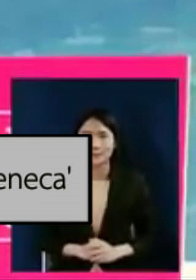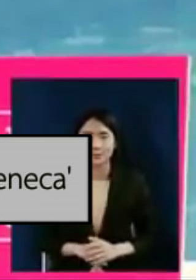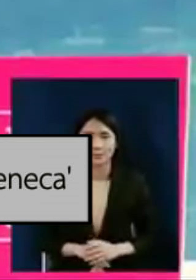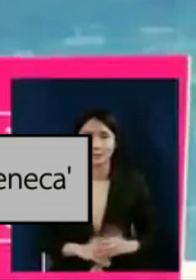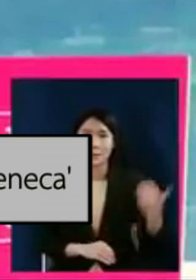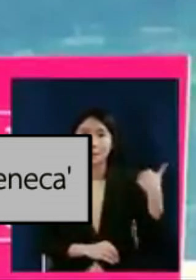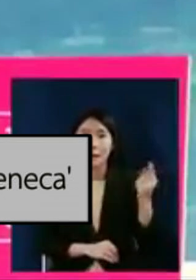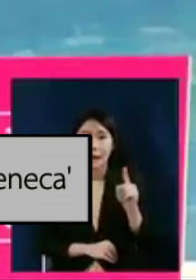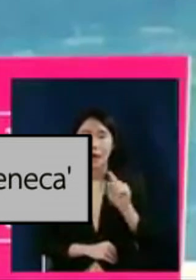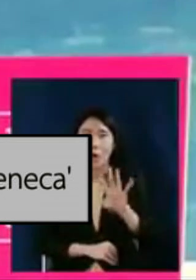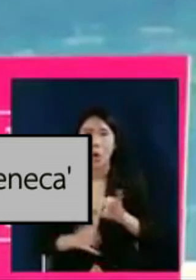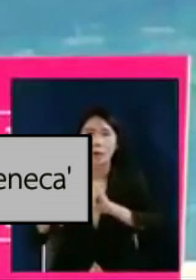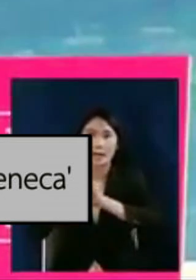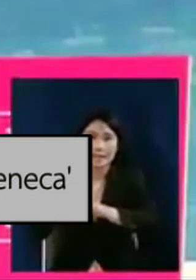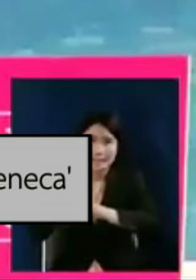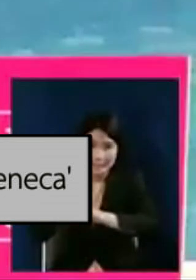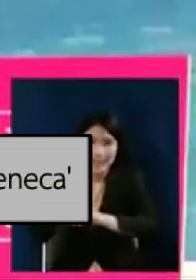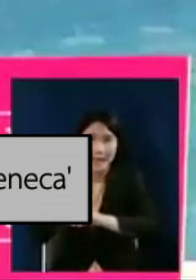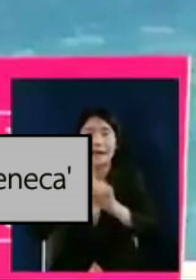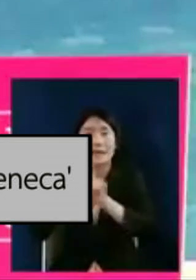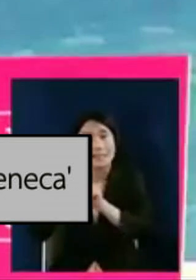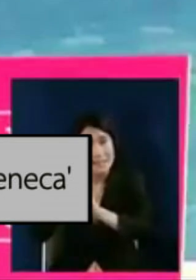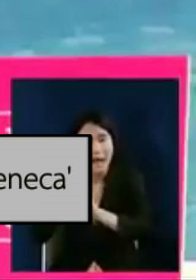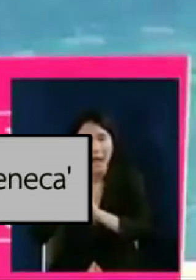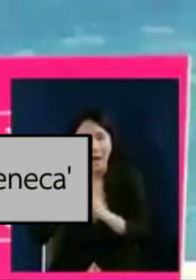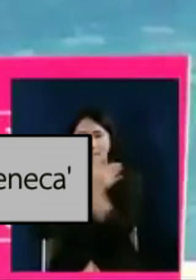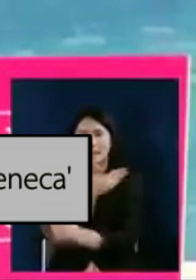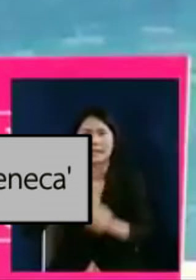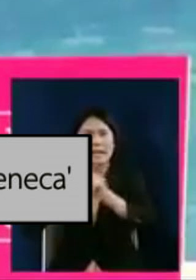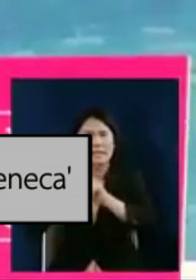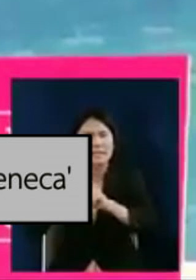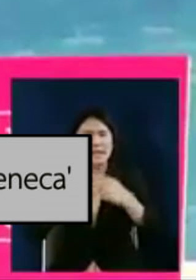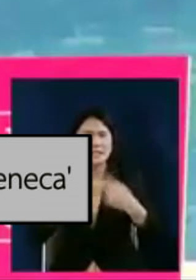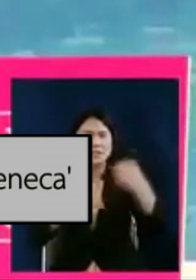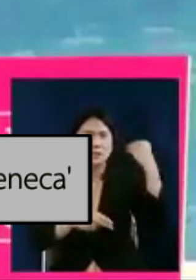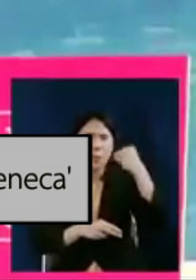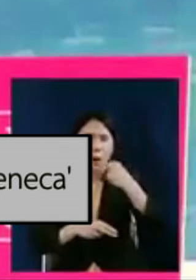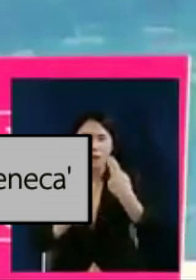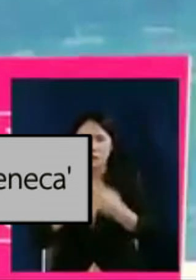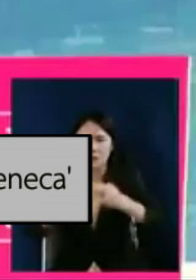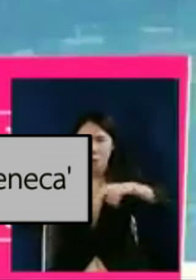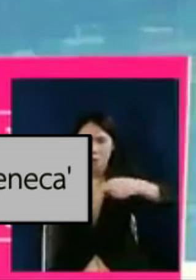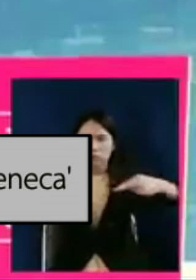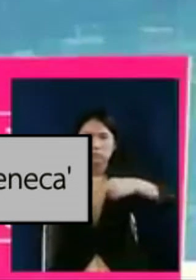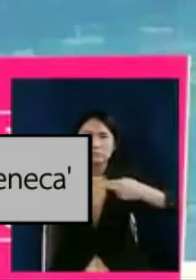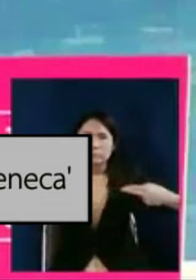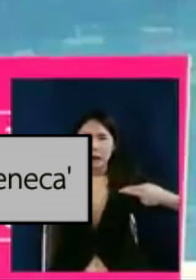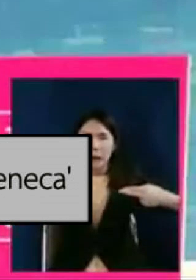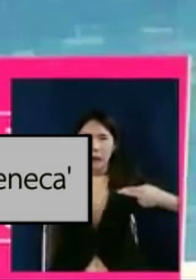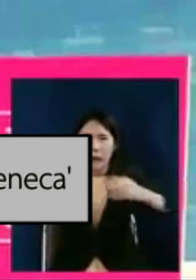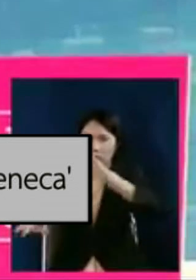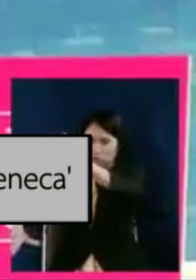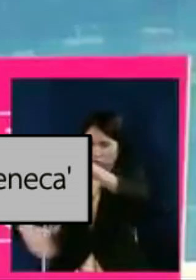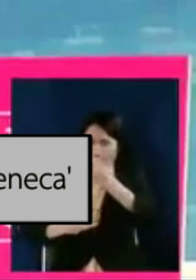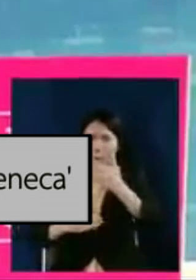มีของรัสเซียนะครับรัสเซียที่ชื่อเราได้ยินบ่อยๆสปุ๊กนิคควายนะครับก็ใช้ไวรัส